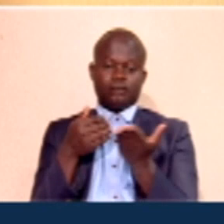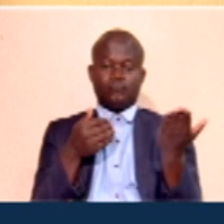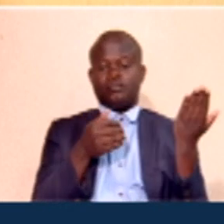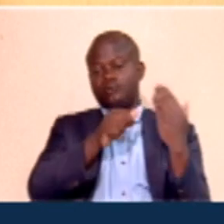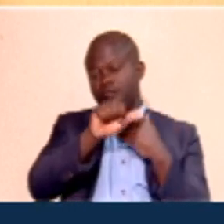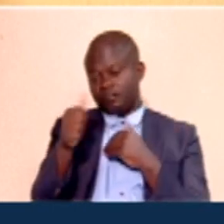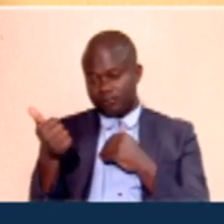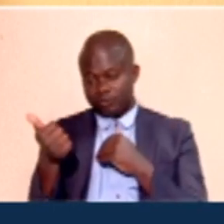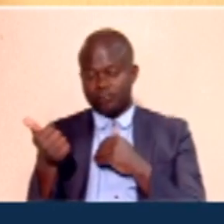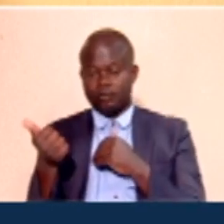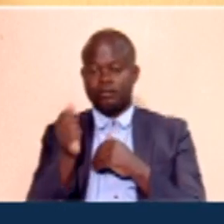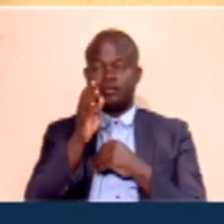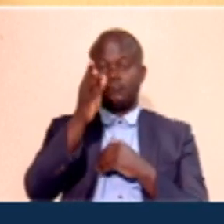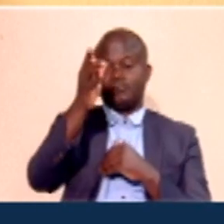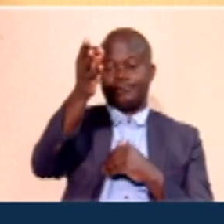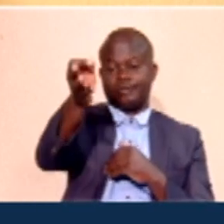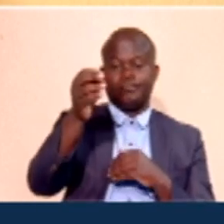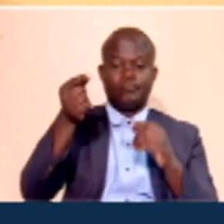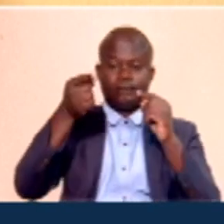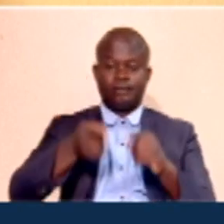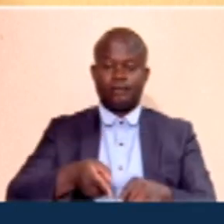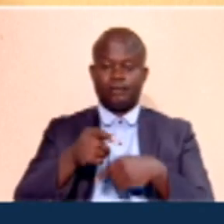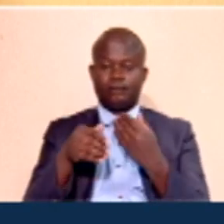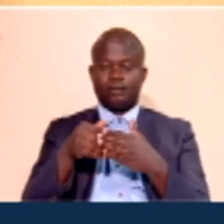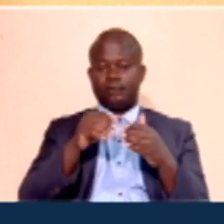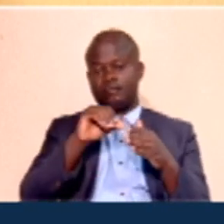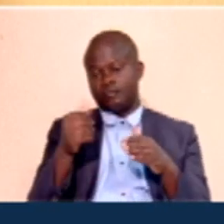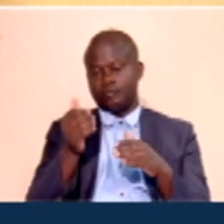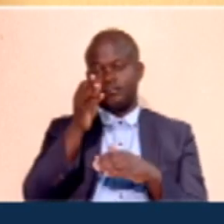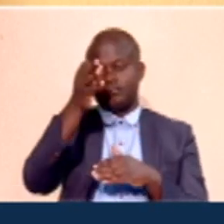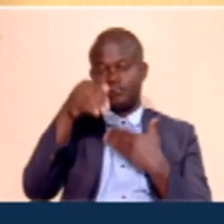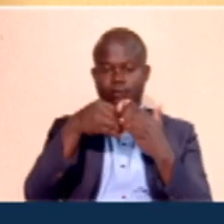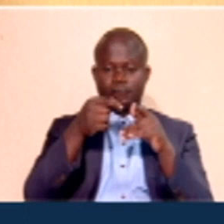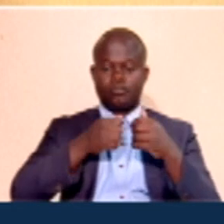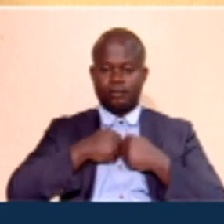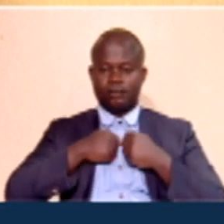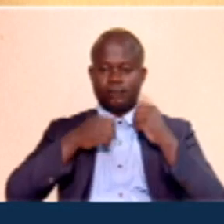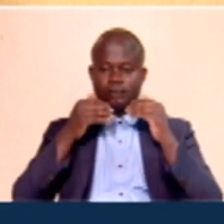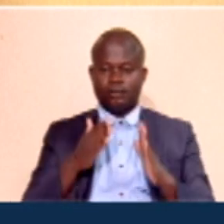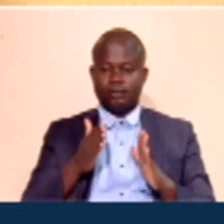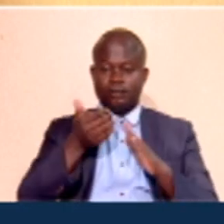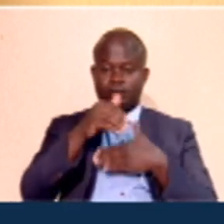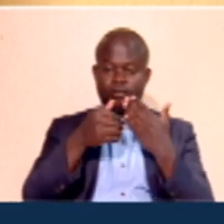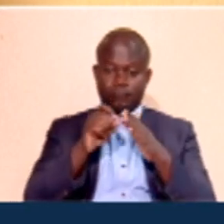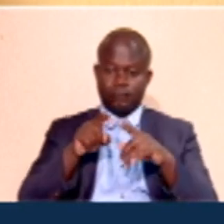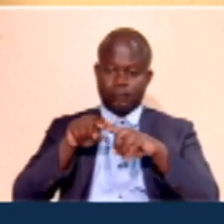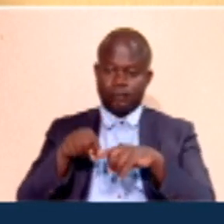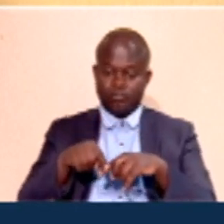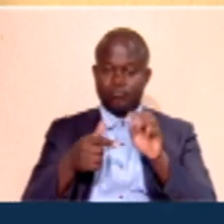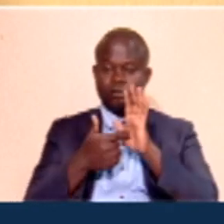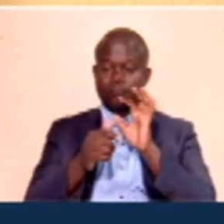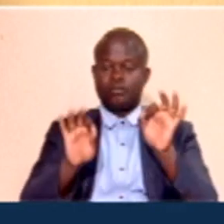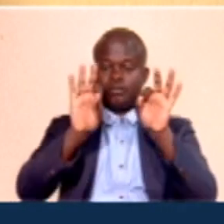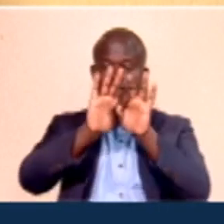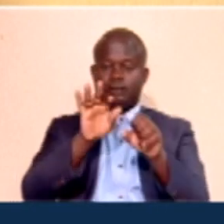yindi generasiyo izaza, ikindi gisekuru kizaza cy'Abanyarwanda, ariho tugomba gushingira indangagaciro cyane